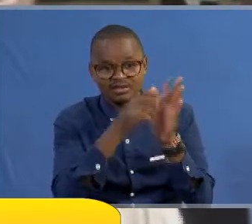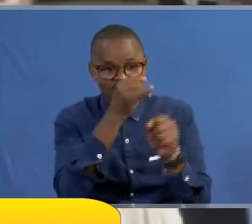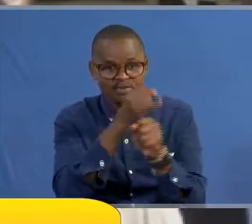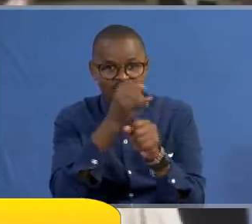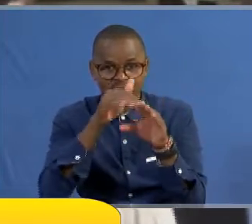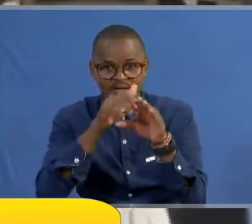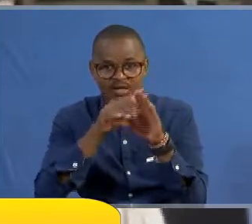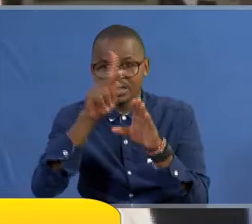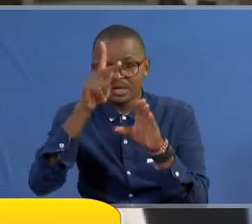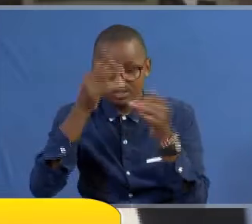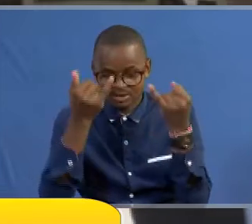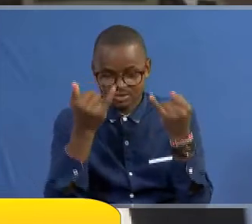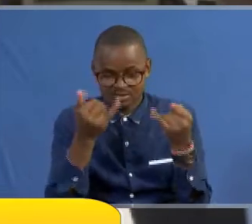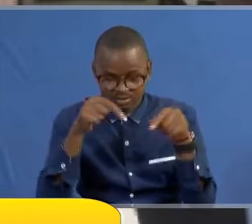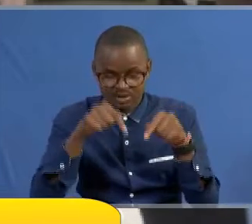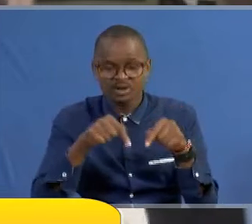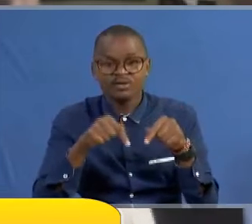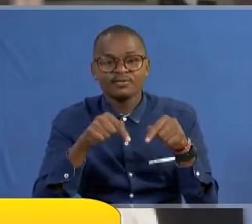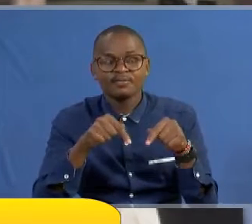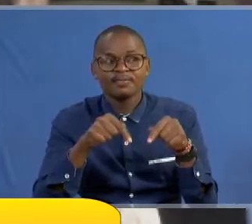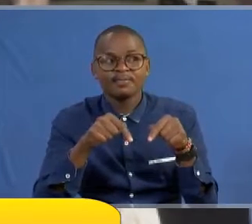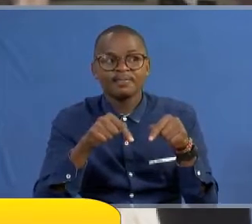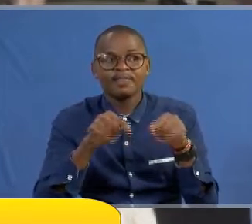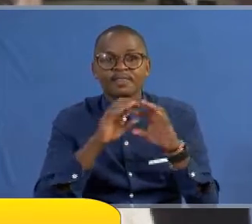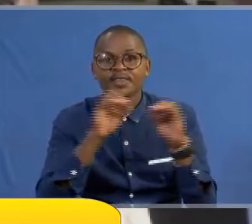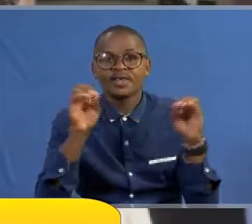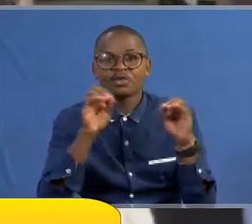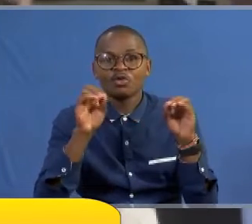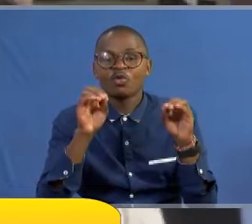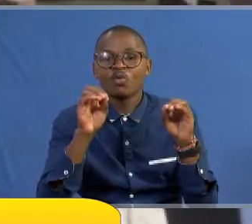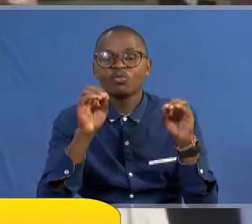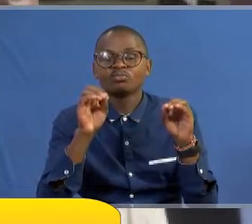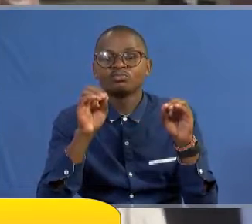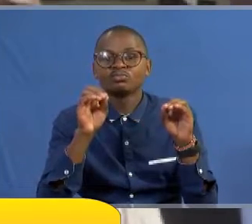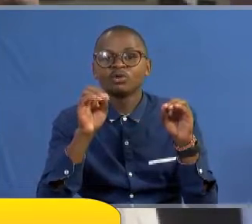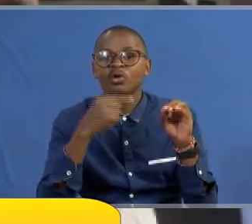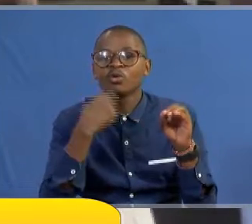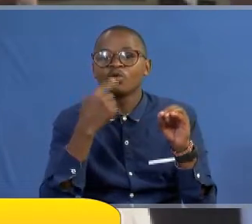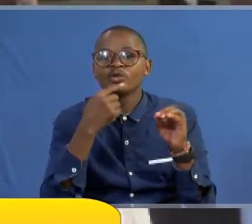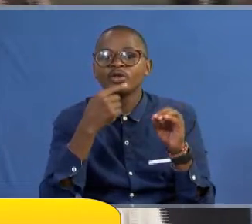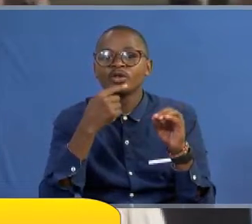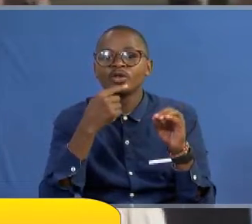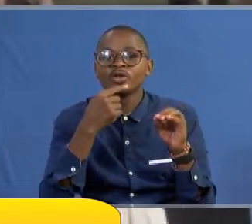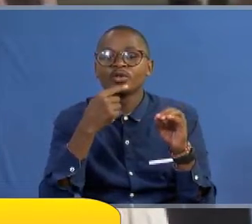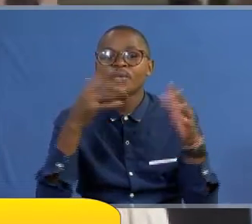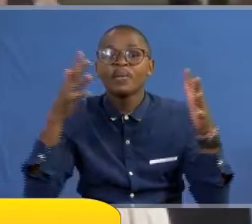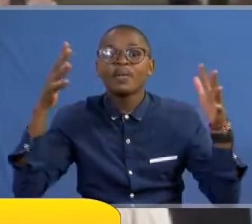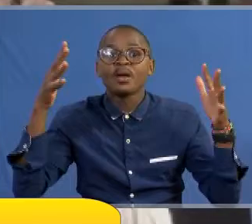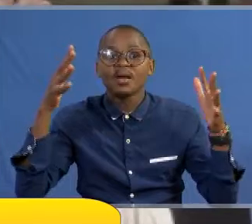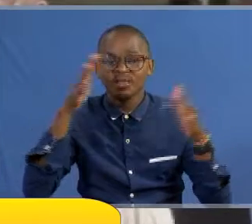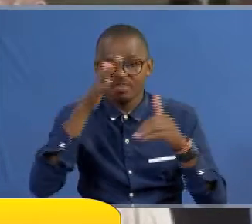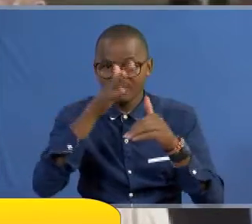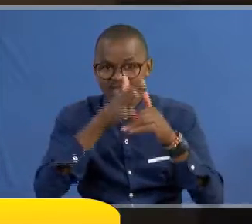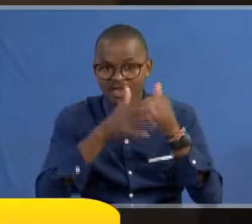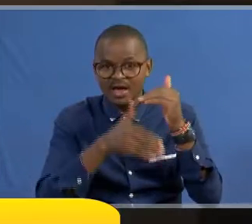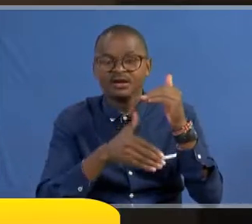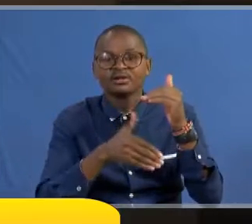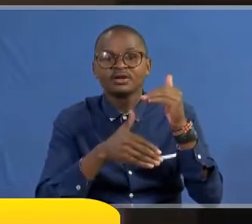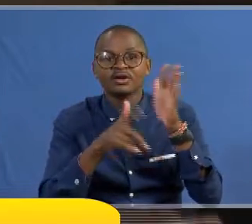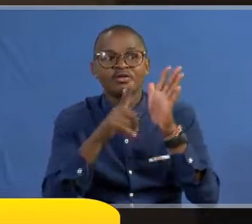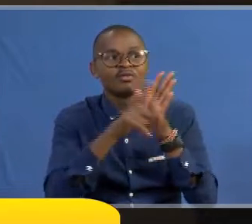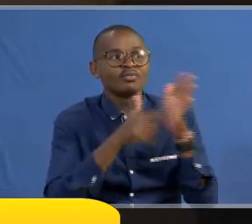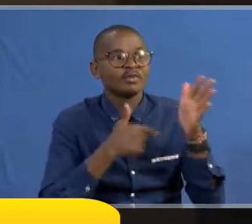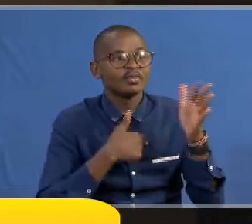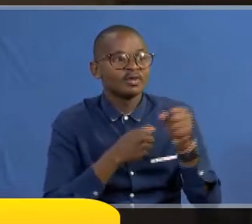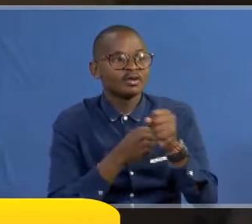in Kenya today, there is nobody who is above the law, including my most humble self. Mimi